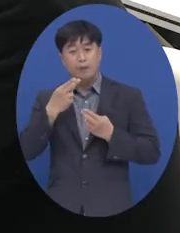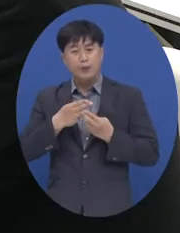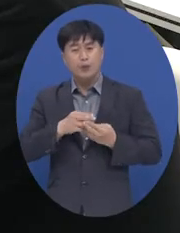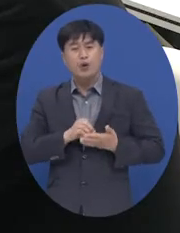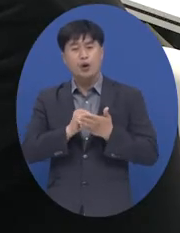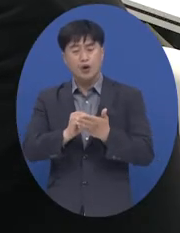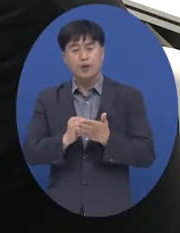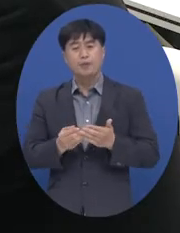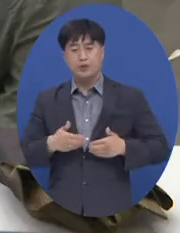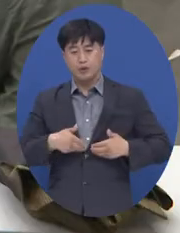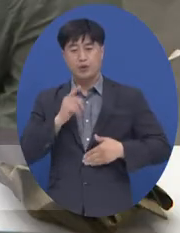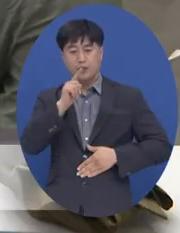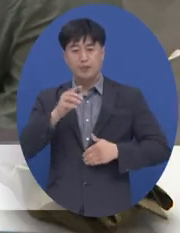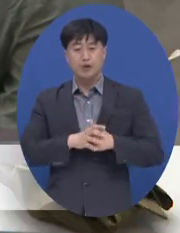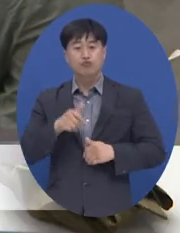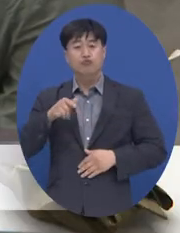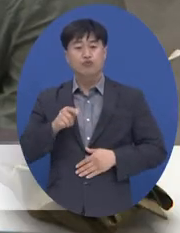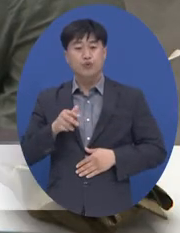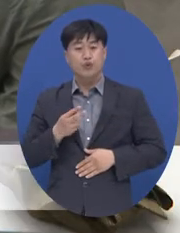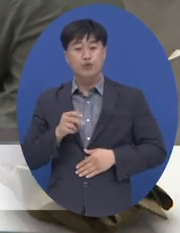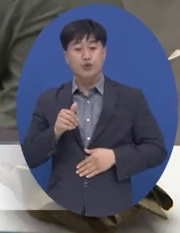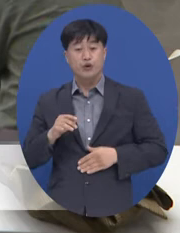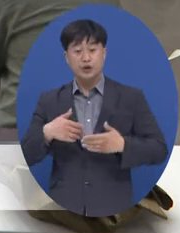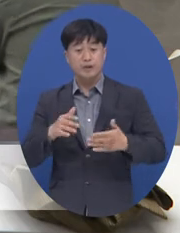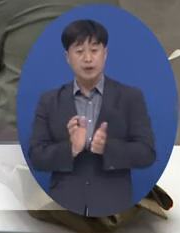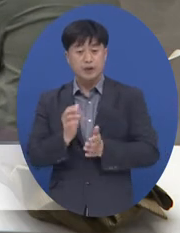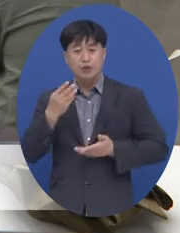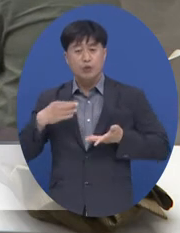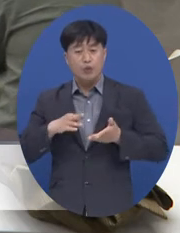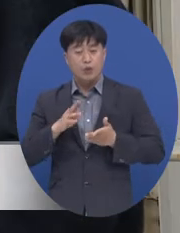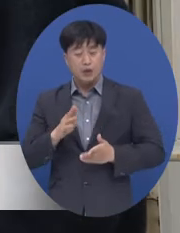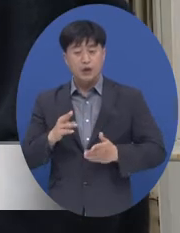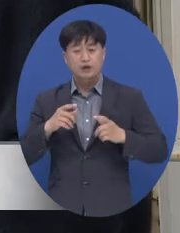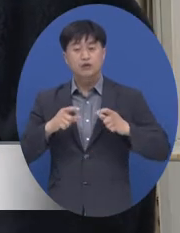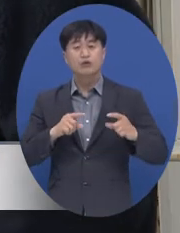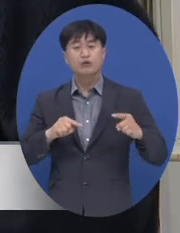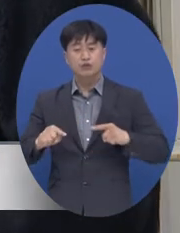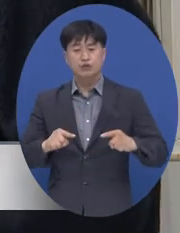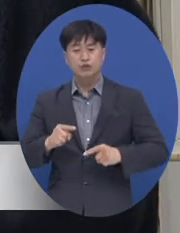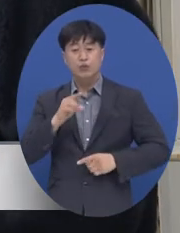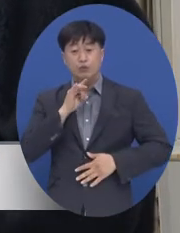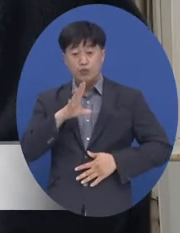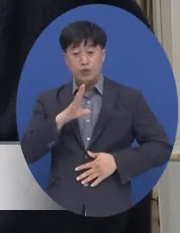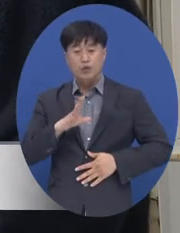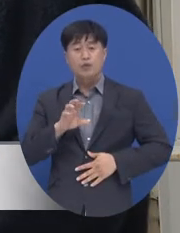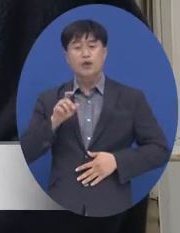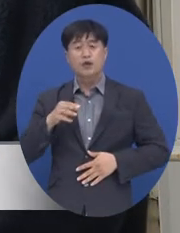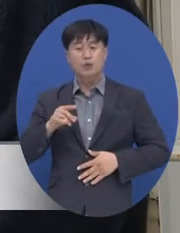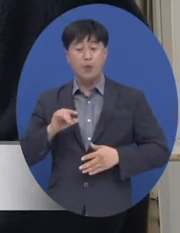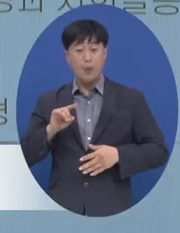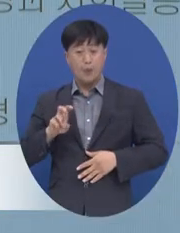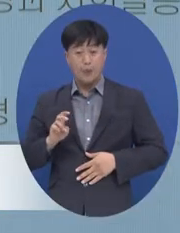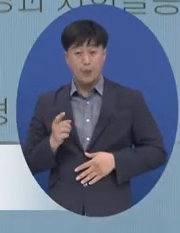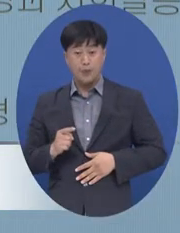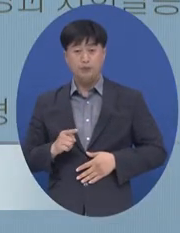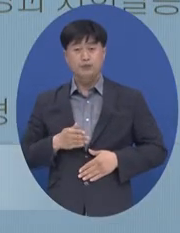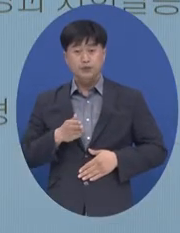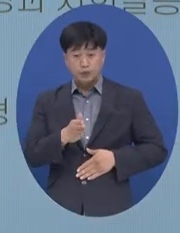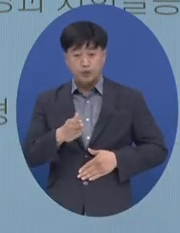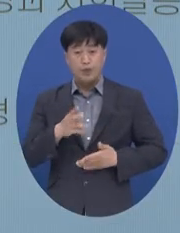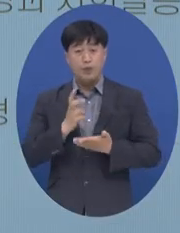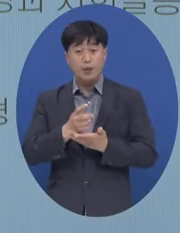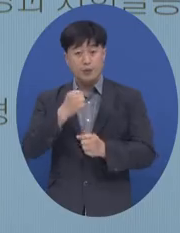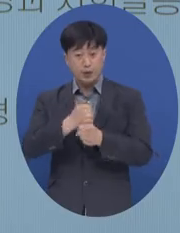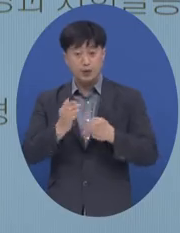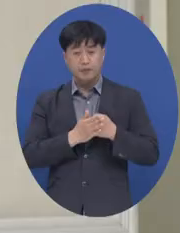한다고 언급했습니다. 구교현 라이더 유니온 기획팀장은 경기도가 지자체로서 유일하게 플랫폼 노동 전담 부서와